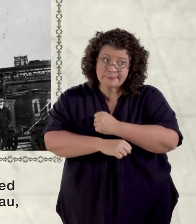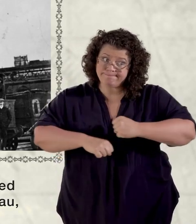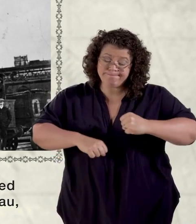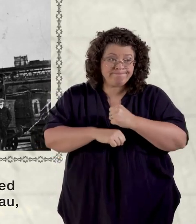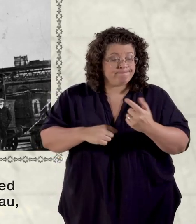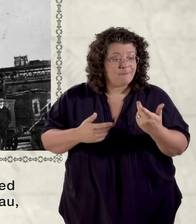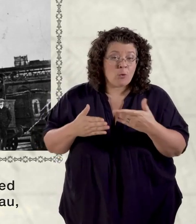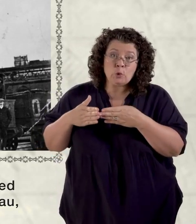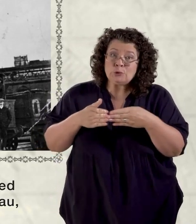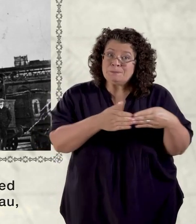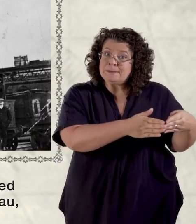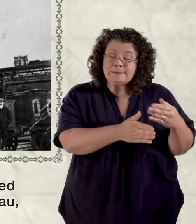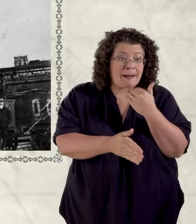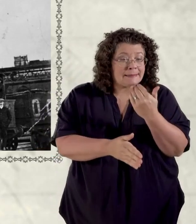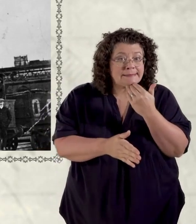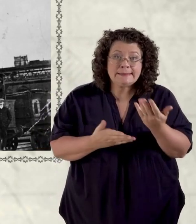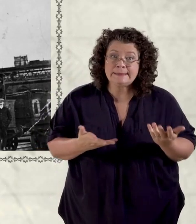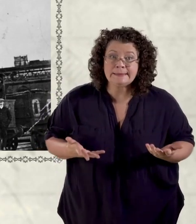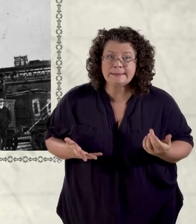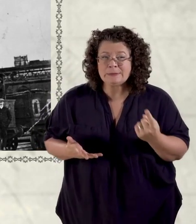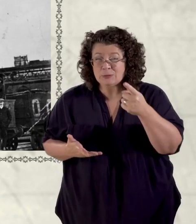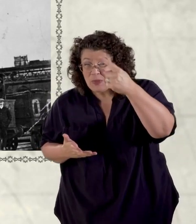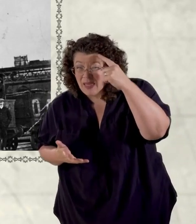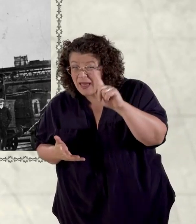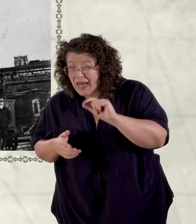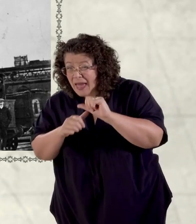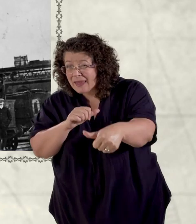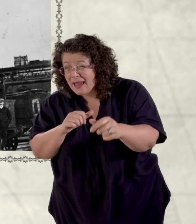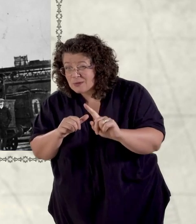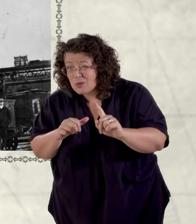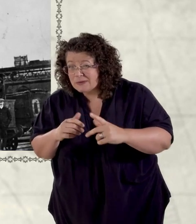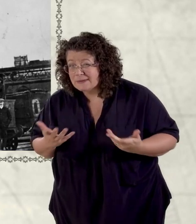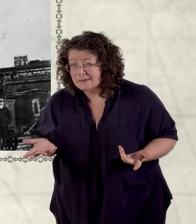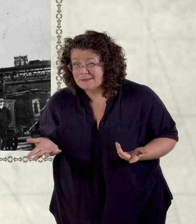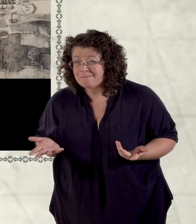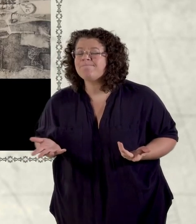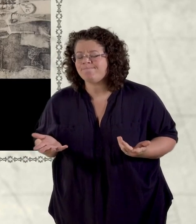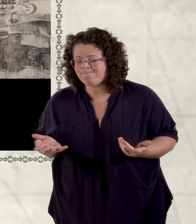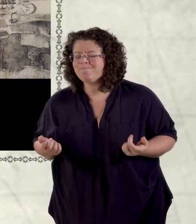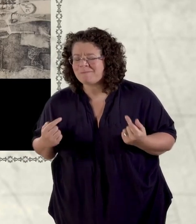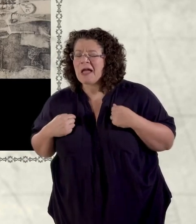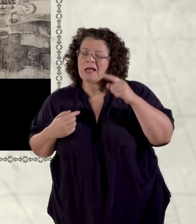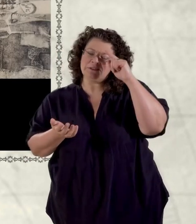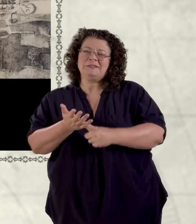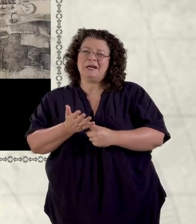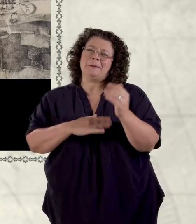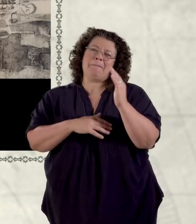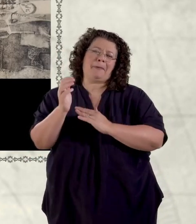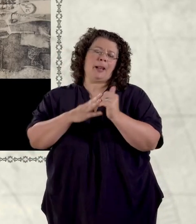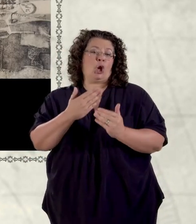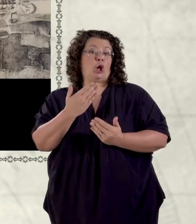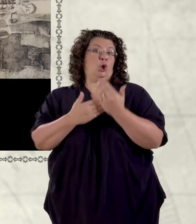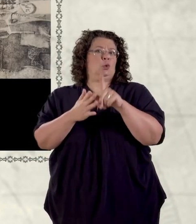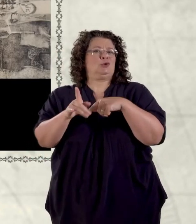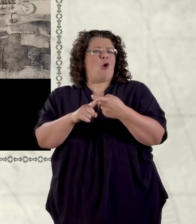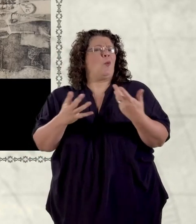Ddim yn ddigo no faint i gynnal yr holllonge. Oedd angen docie newydd. Felly mi bydderfynnais i